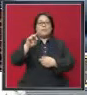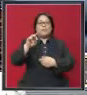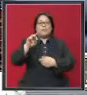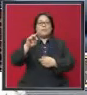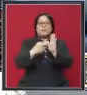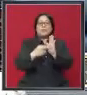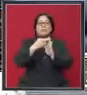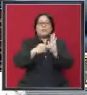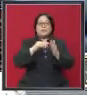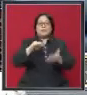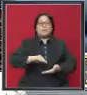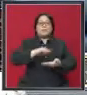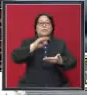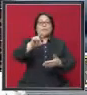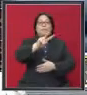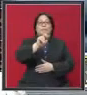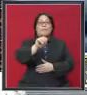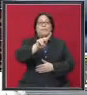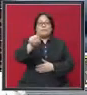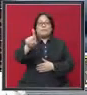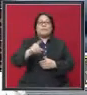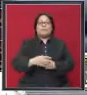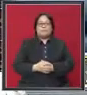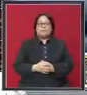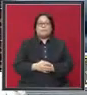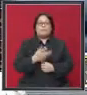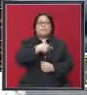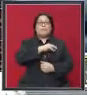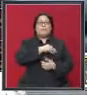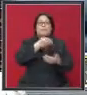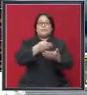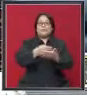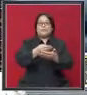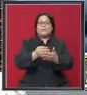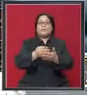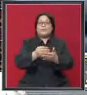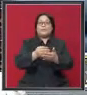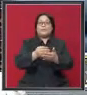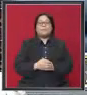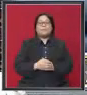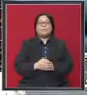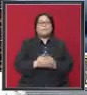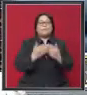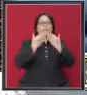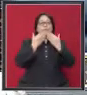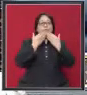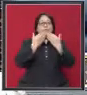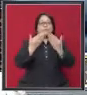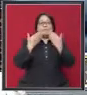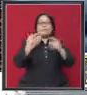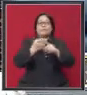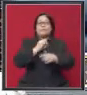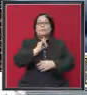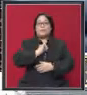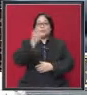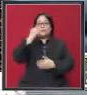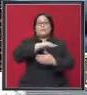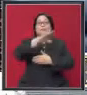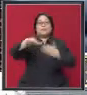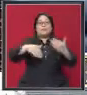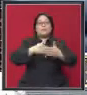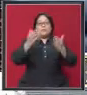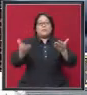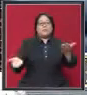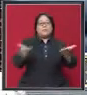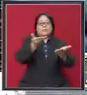rang Undang-Undang Perbekalan 2021 Kementerian Kewangan. Penghargaan ikhlas juga daripada saya kepada semua yang